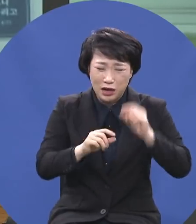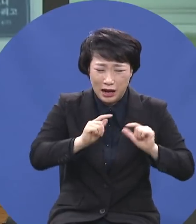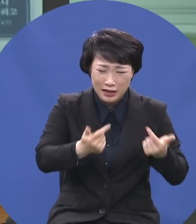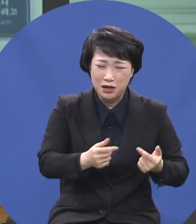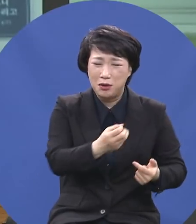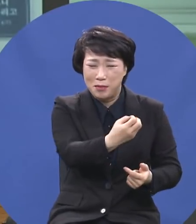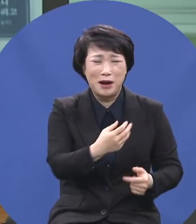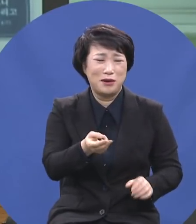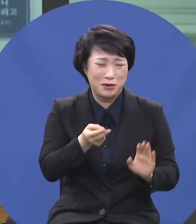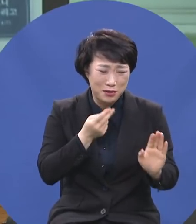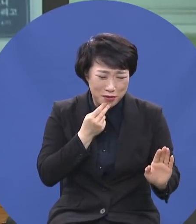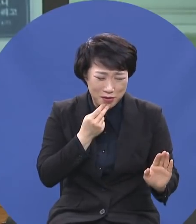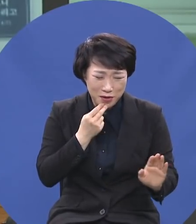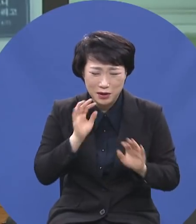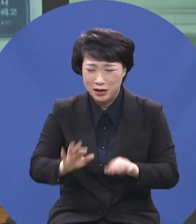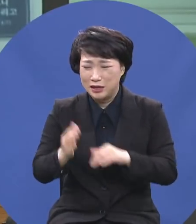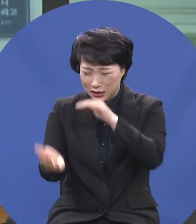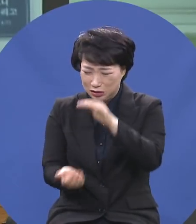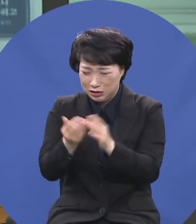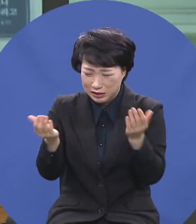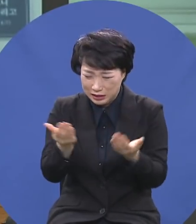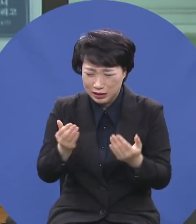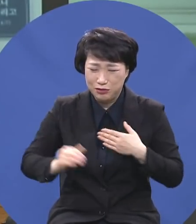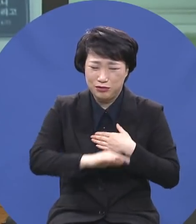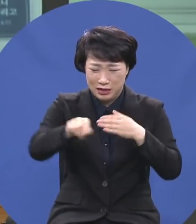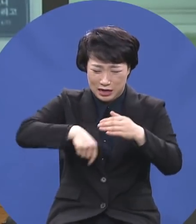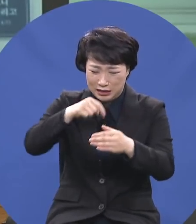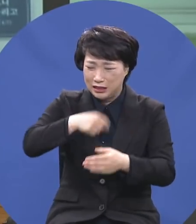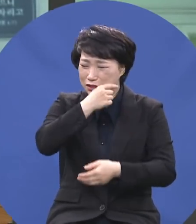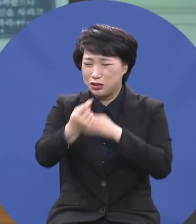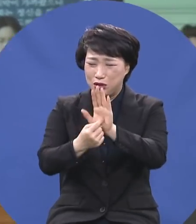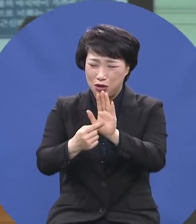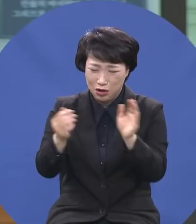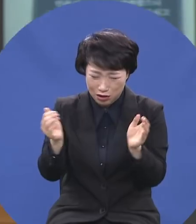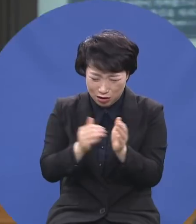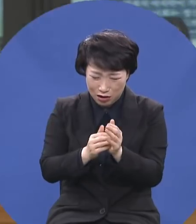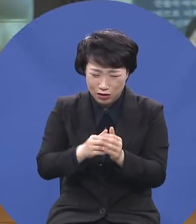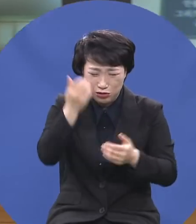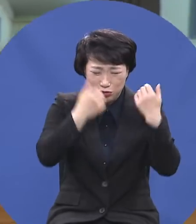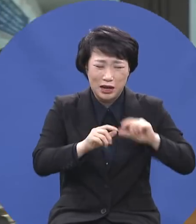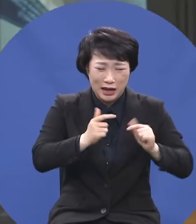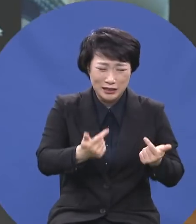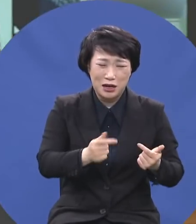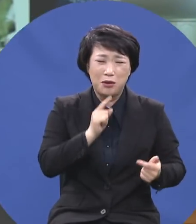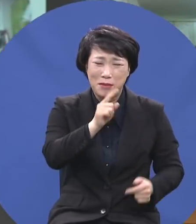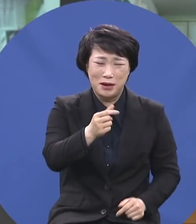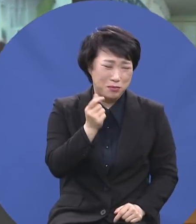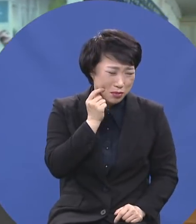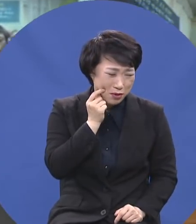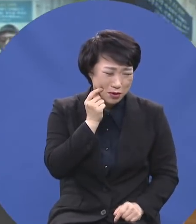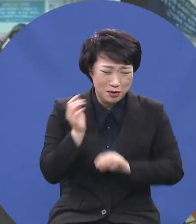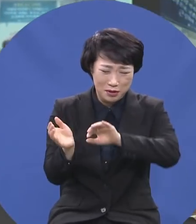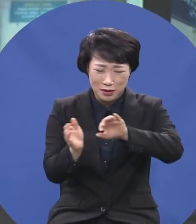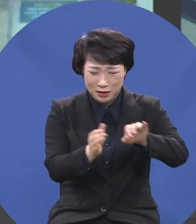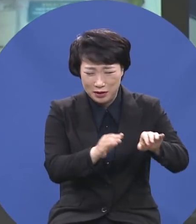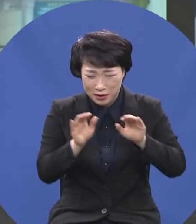자 없사오고 이루신 사실을 우리 안에 증거했사오니 아무도 부인할 자 없습니다.